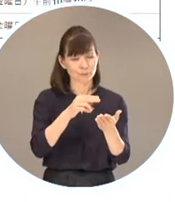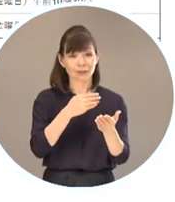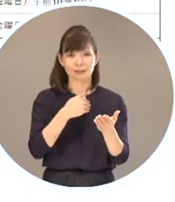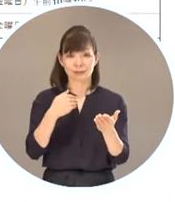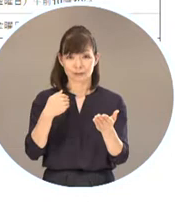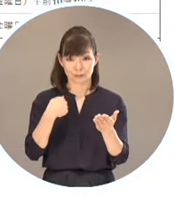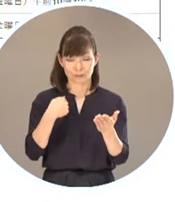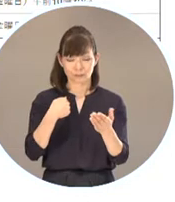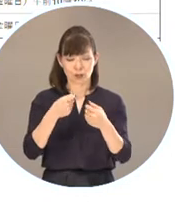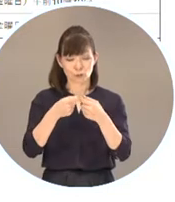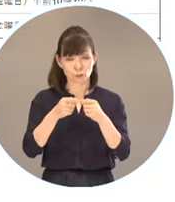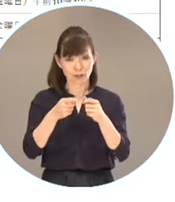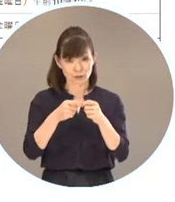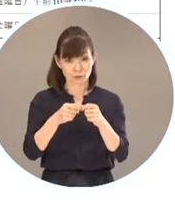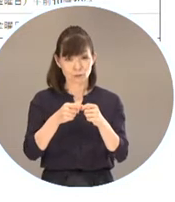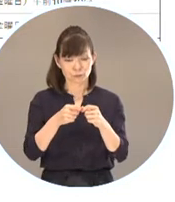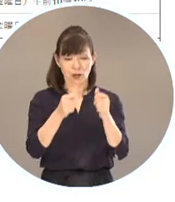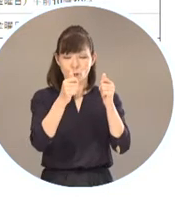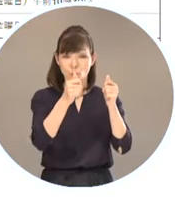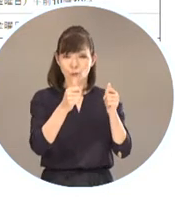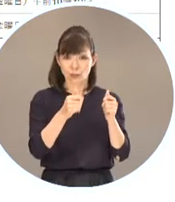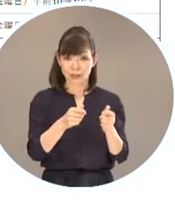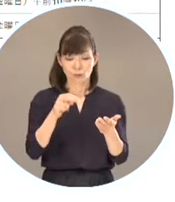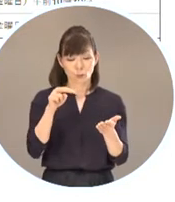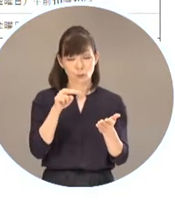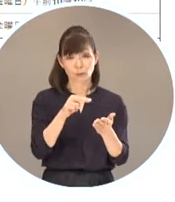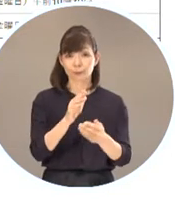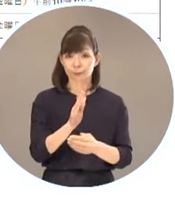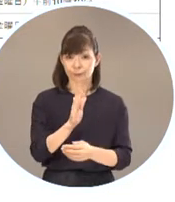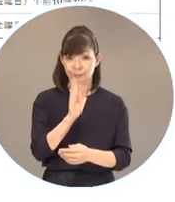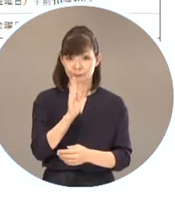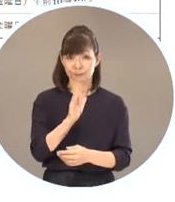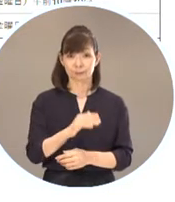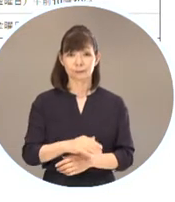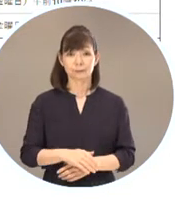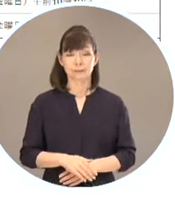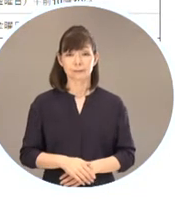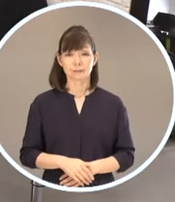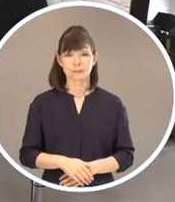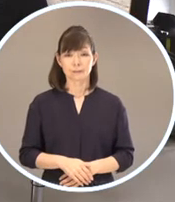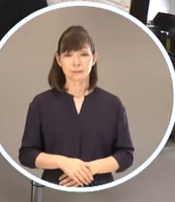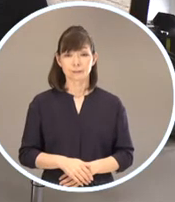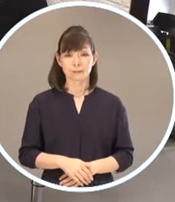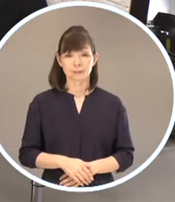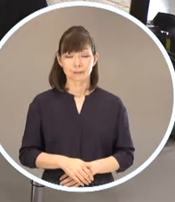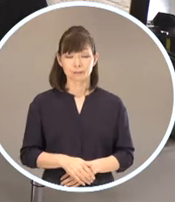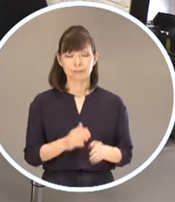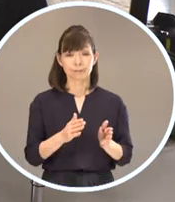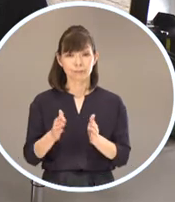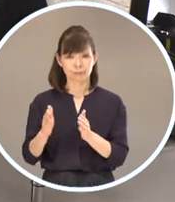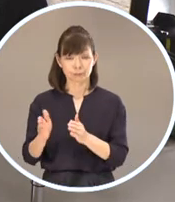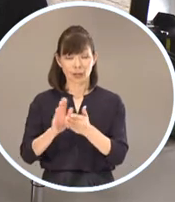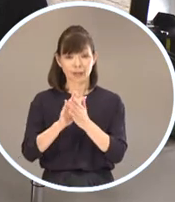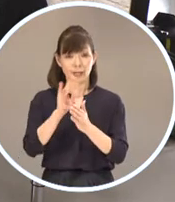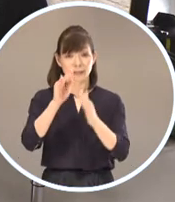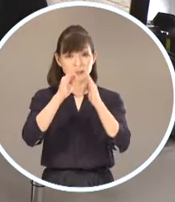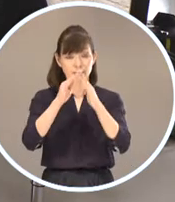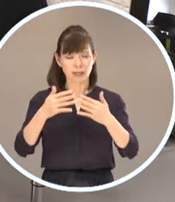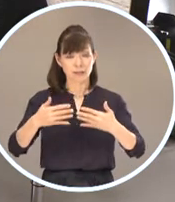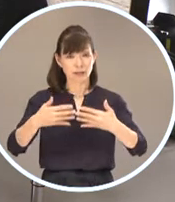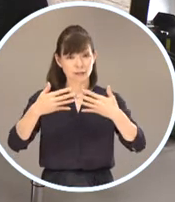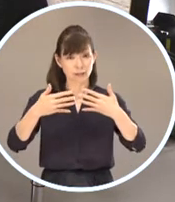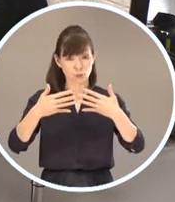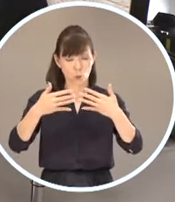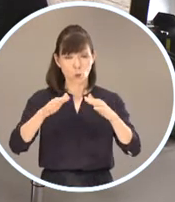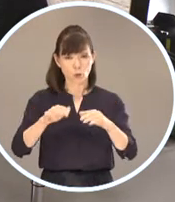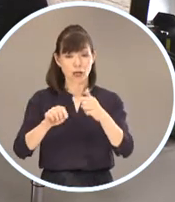ので、詳しくは広島県議会のホームページをご覧ください。さて広島県議会ダイジェスト、今